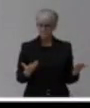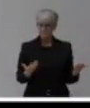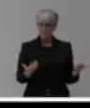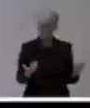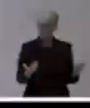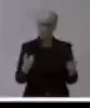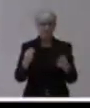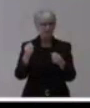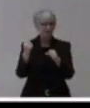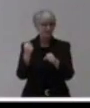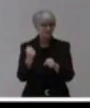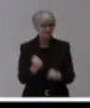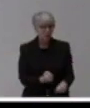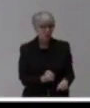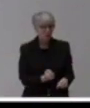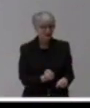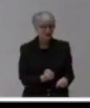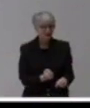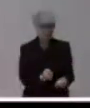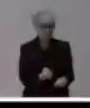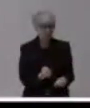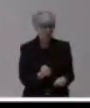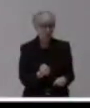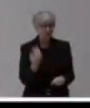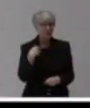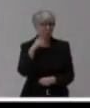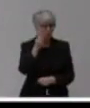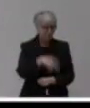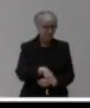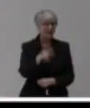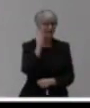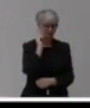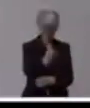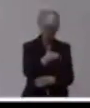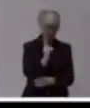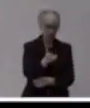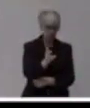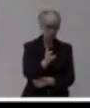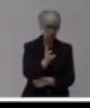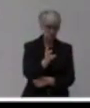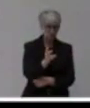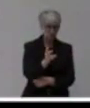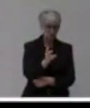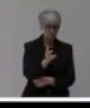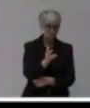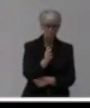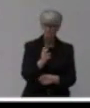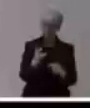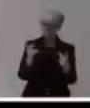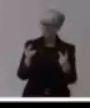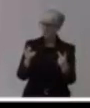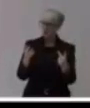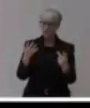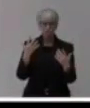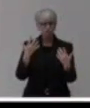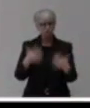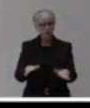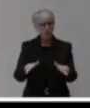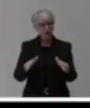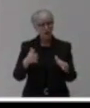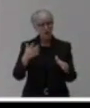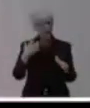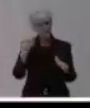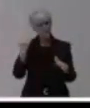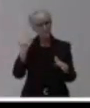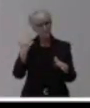La fondazione, dicevo appunto, nata nel 2013, in realtà noi abbiamo già sviluppato in